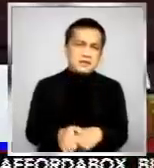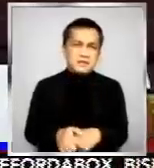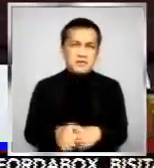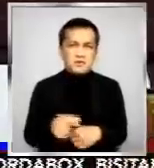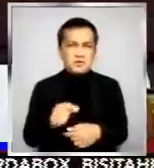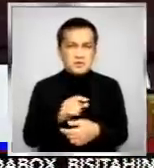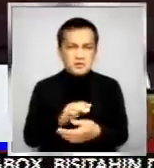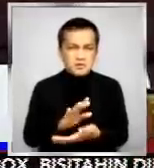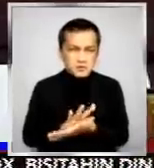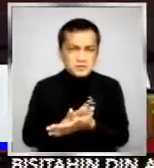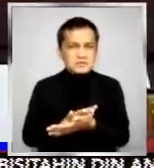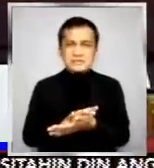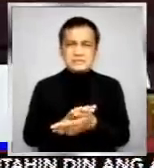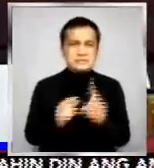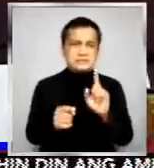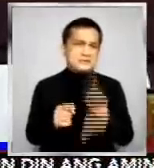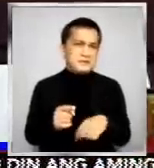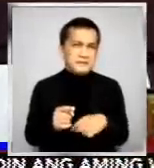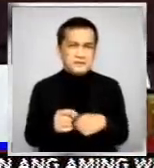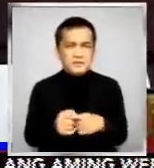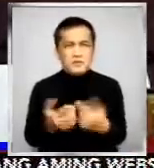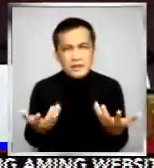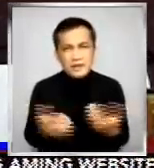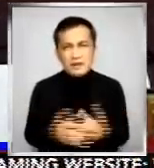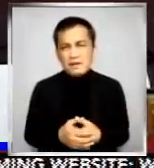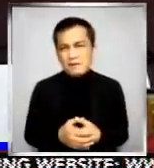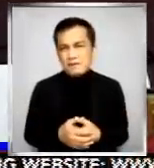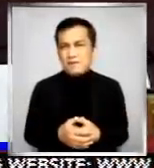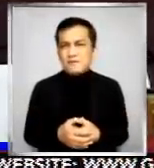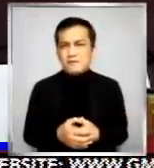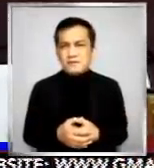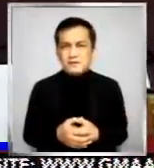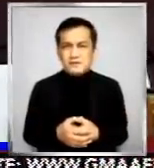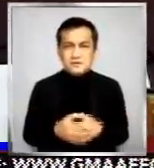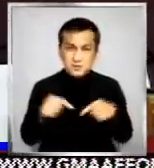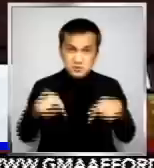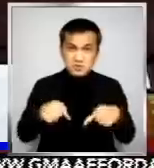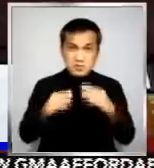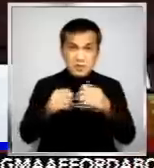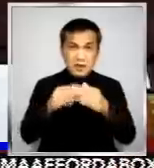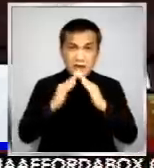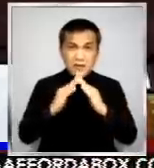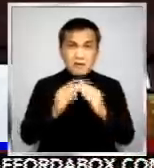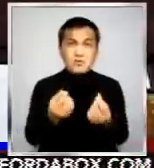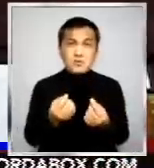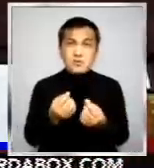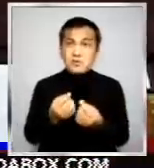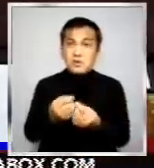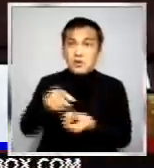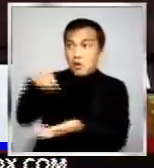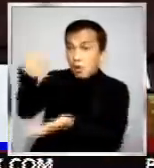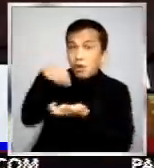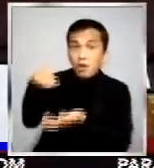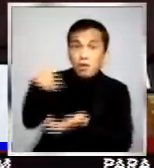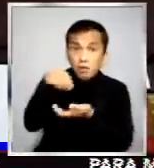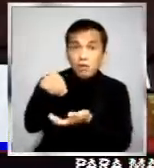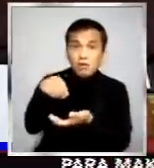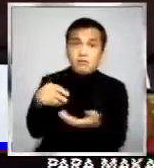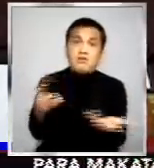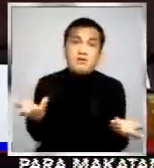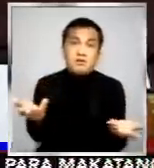pwede kami lumabas eh. Ando na sa bahay, ayuda na lang. Ayun na lang yung pinuspos